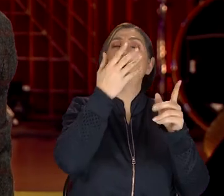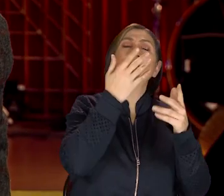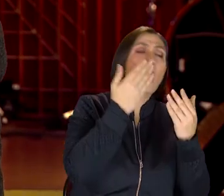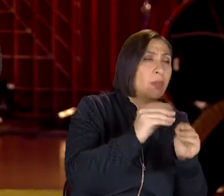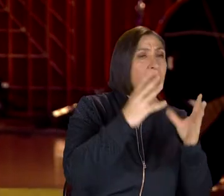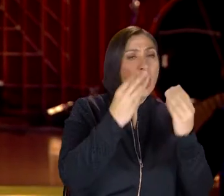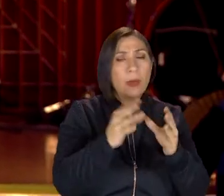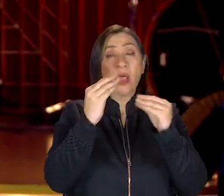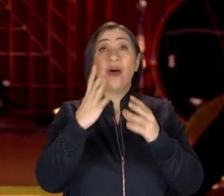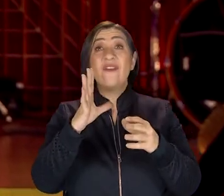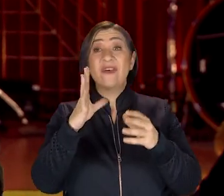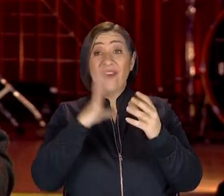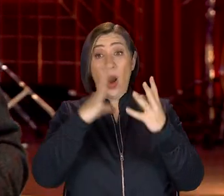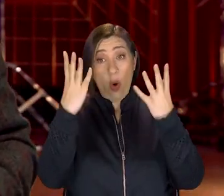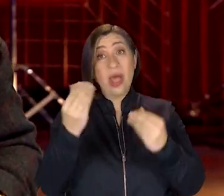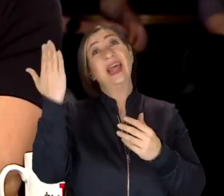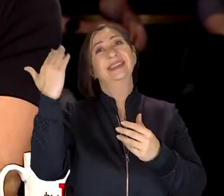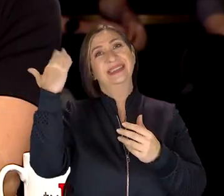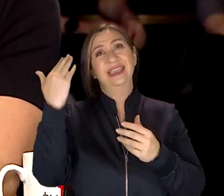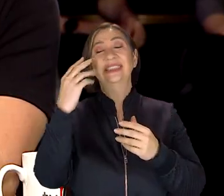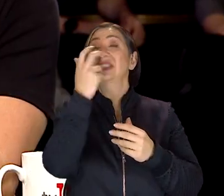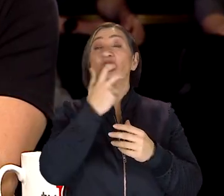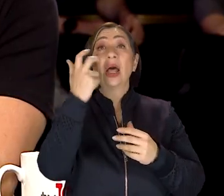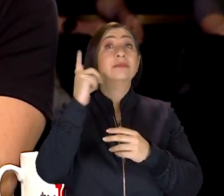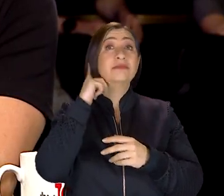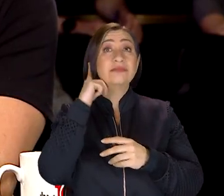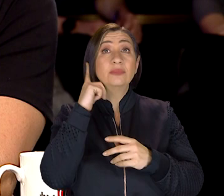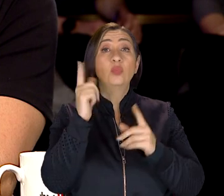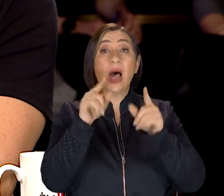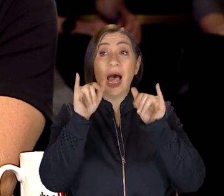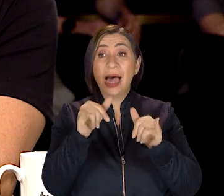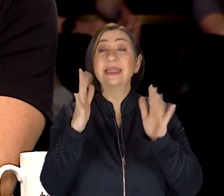zaten var olan pop starlar ya da sanat müziği yıldızları buna bir